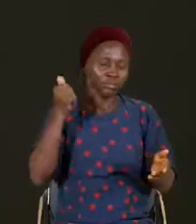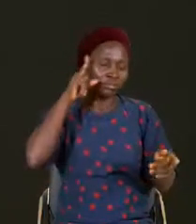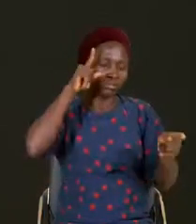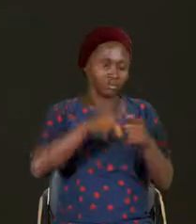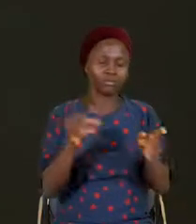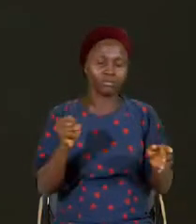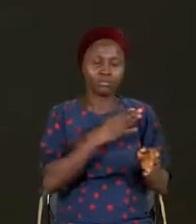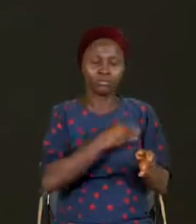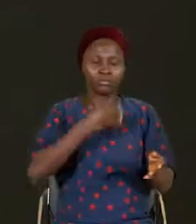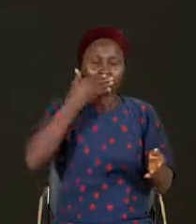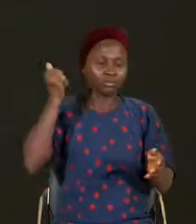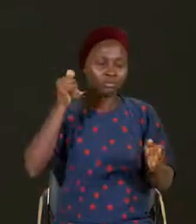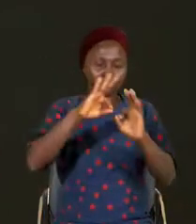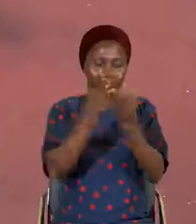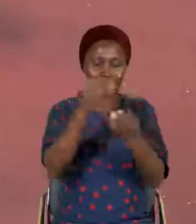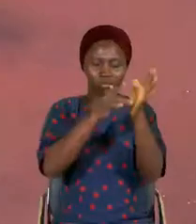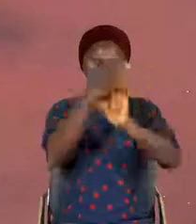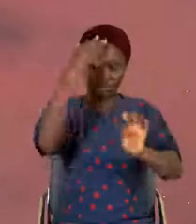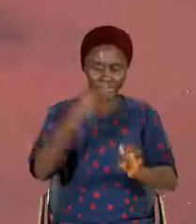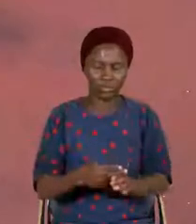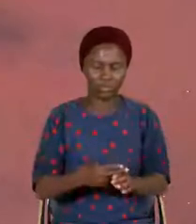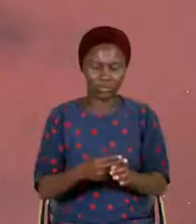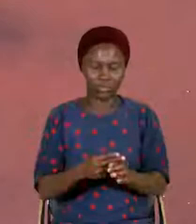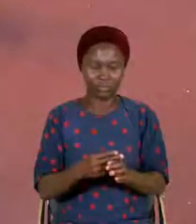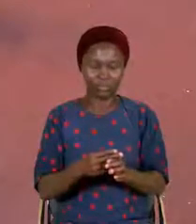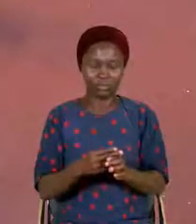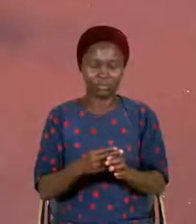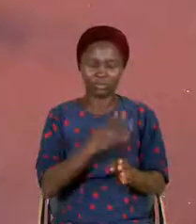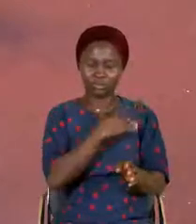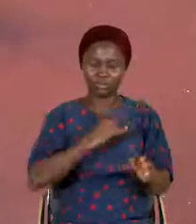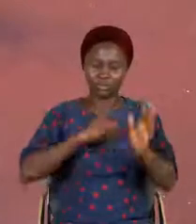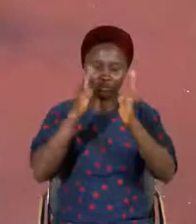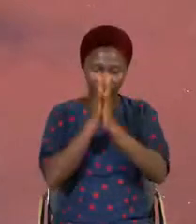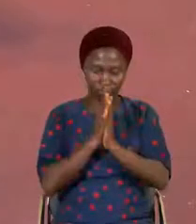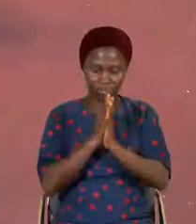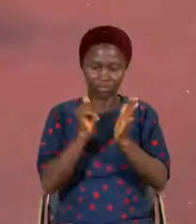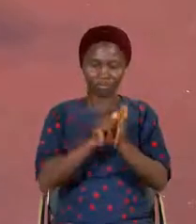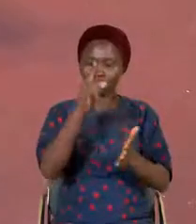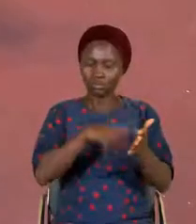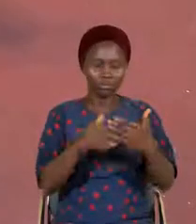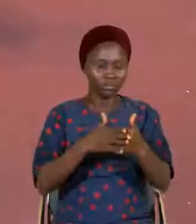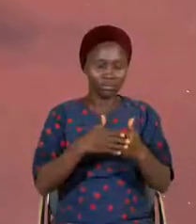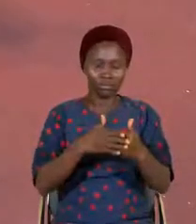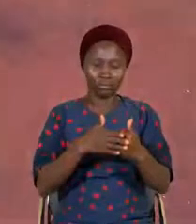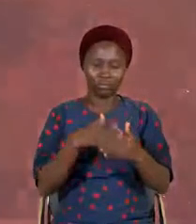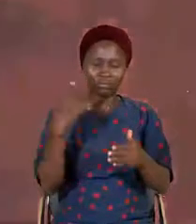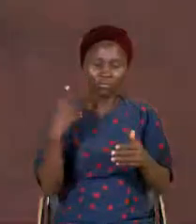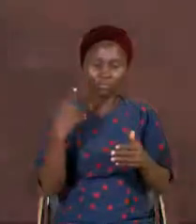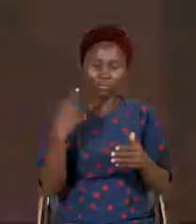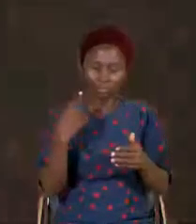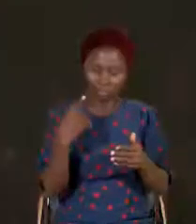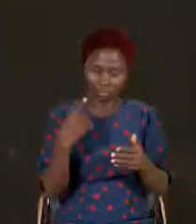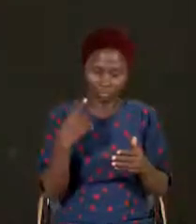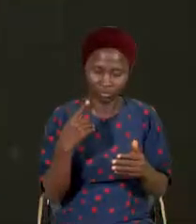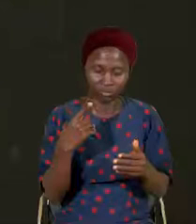frères et des meilleures familles au nom de Jésus. Je prie que peu importe ce que ta